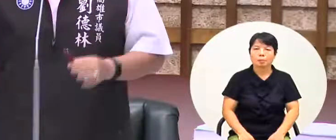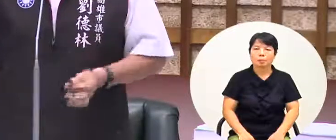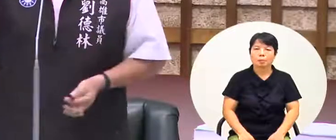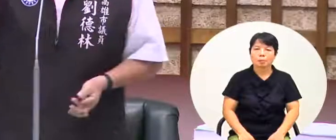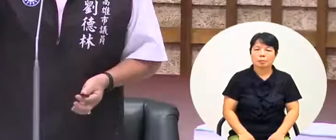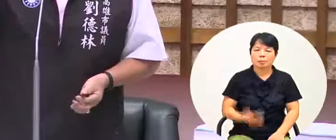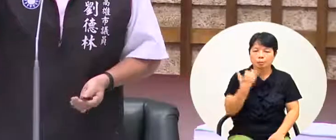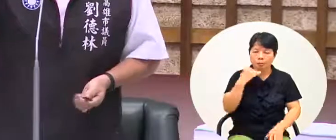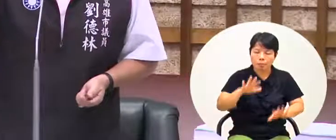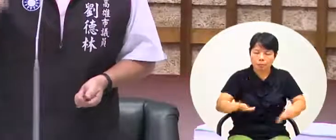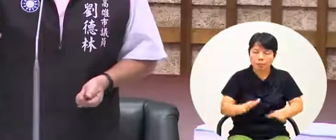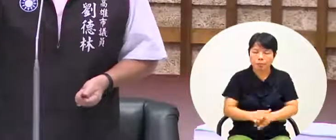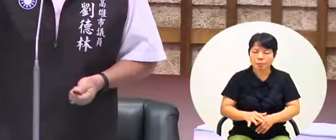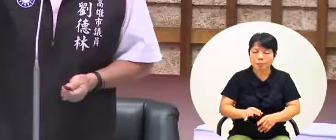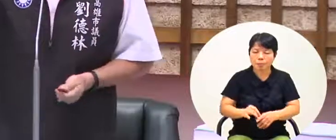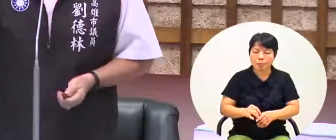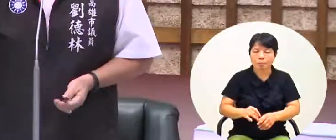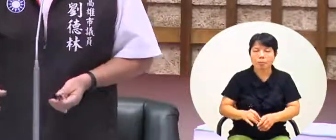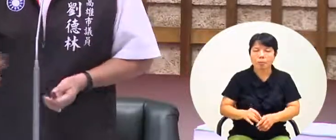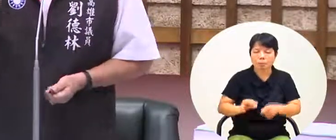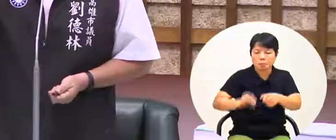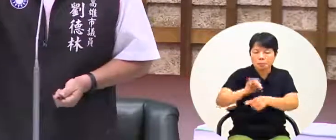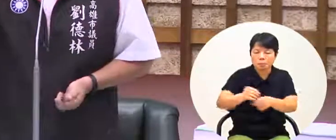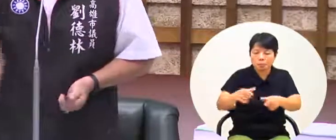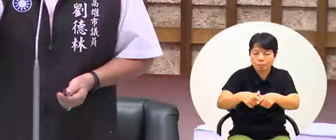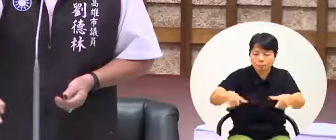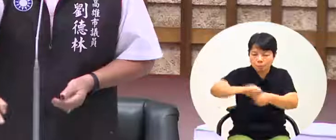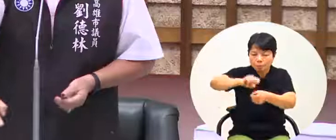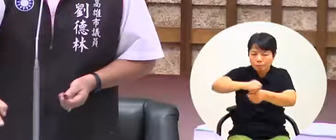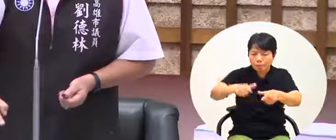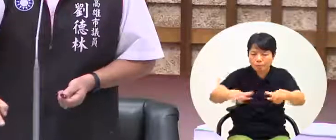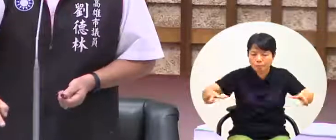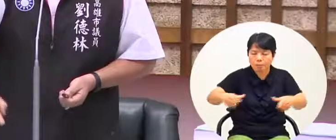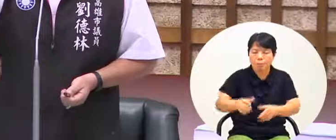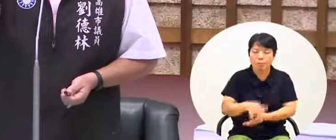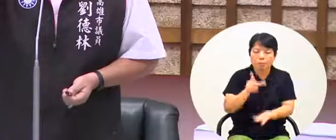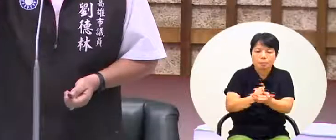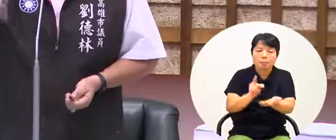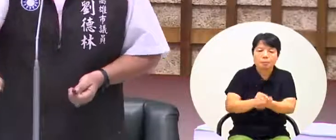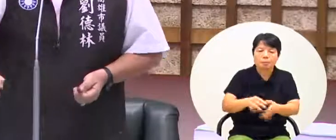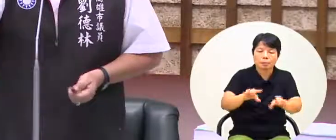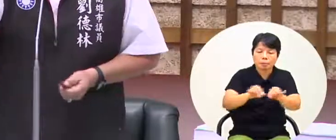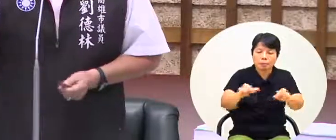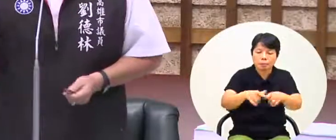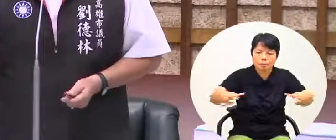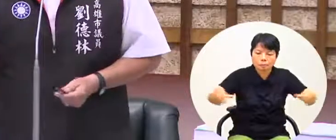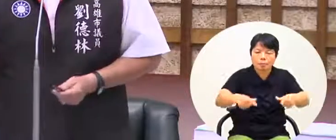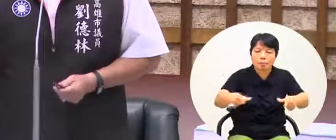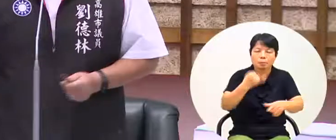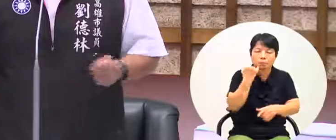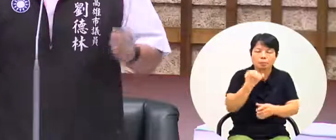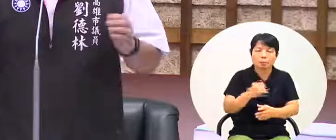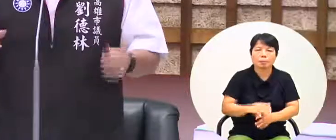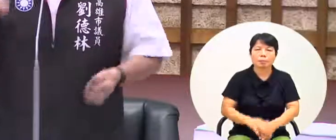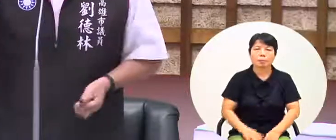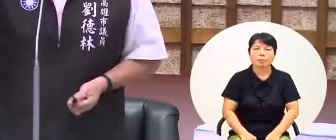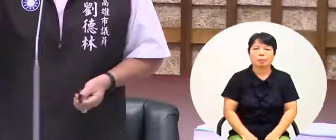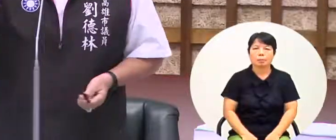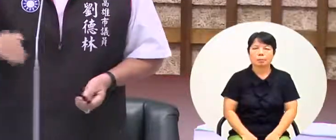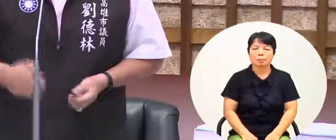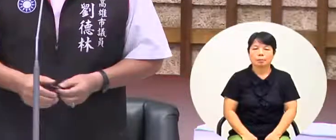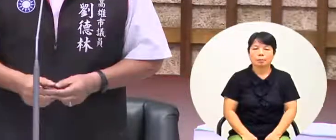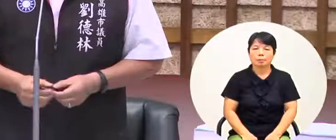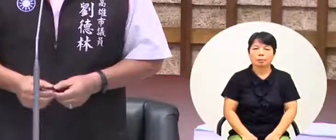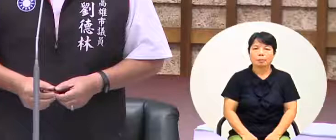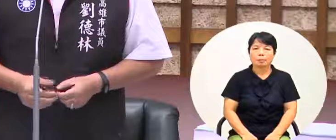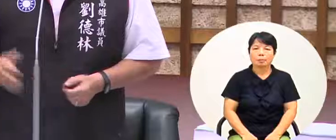我们这个能够借由容积率的放宽来下降我们的整个的一个建筑的